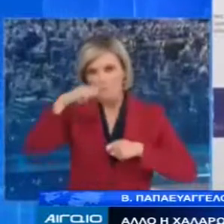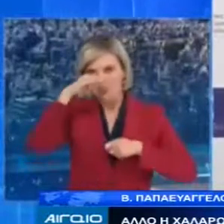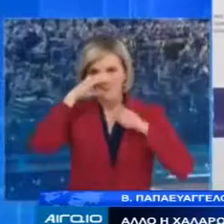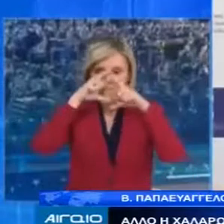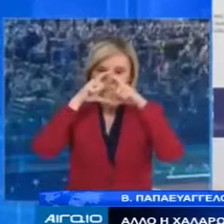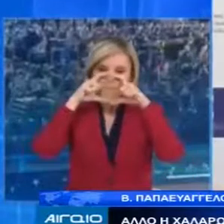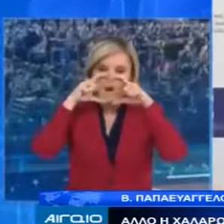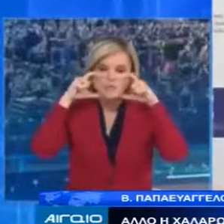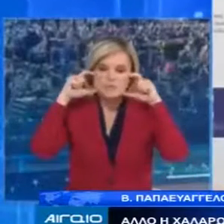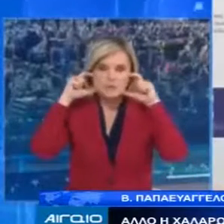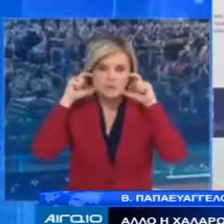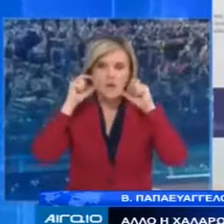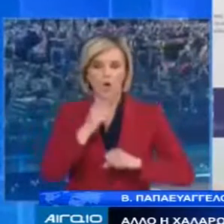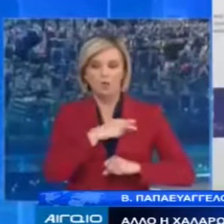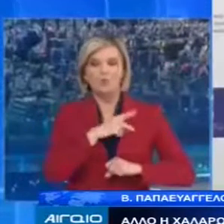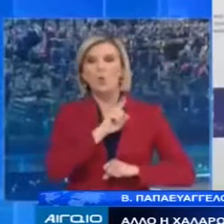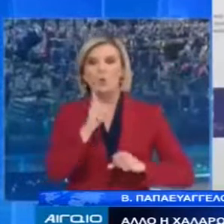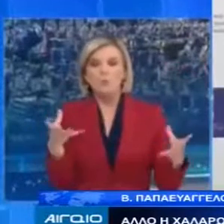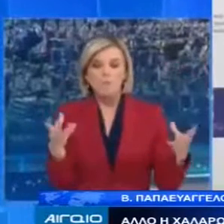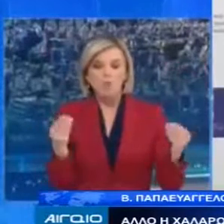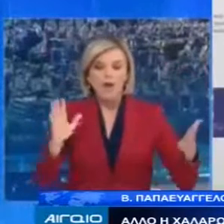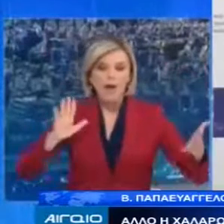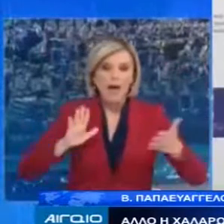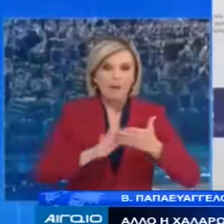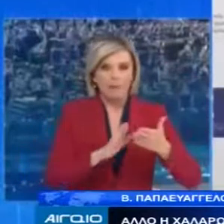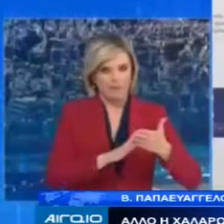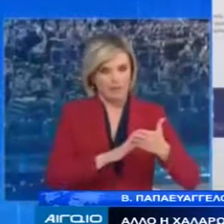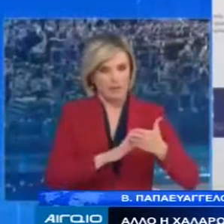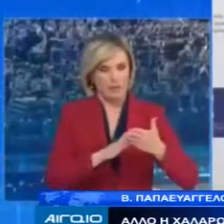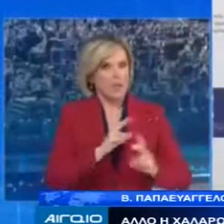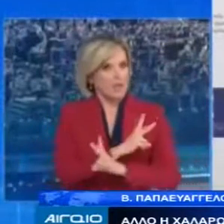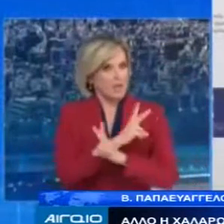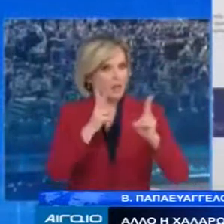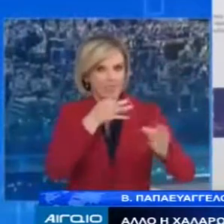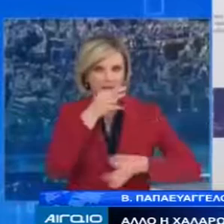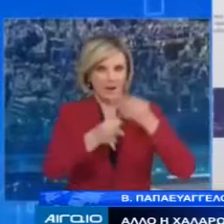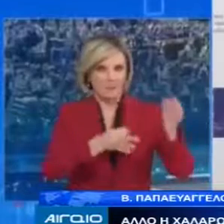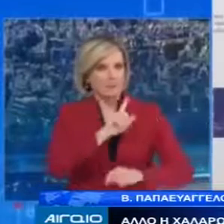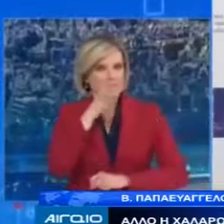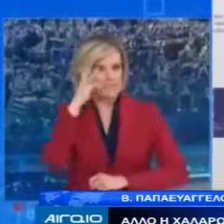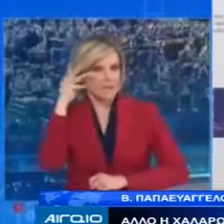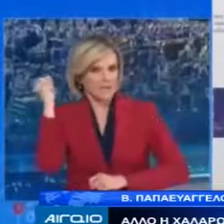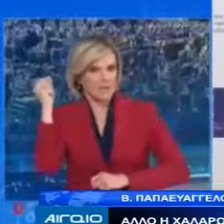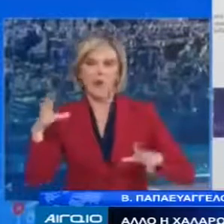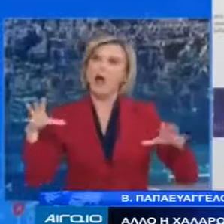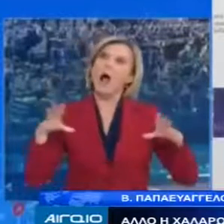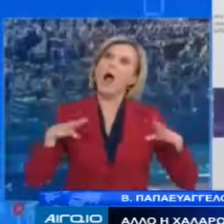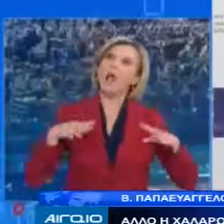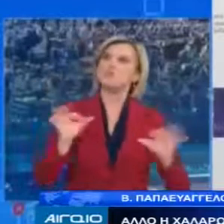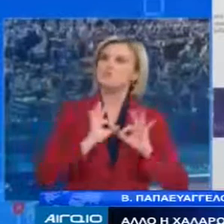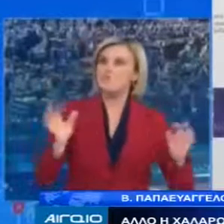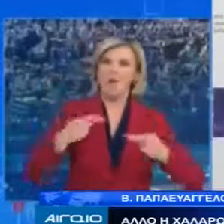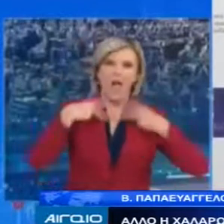συγχρονισμού. Το μήνυμα είναι ξεκάθαρο. Άλλο η χαλάρωση των περιοριστικών μέτρων και άλλο, τελείως διαφορετικό,